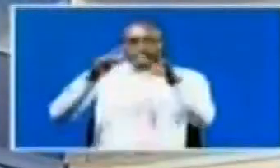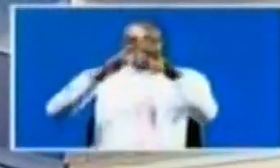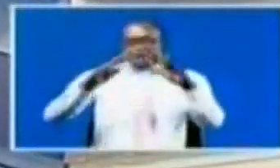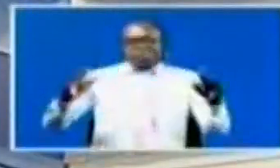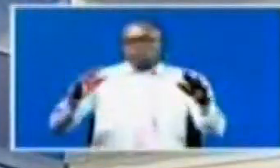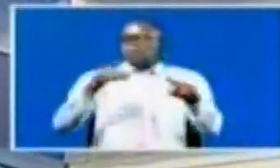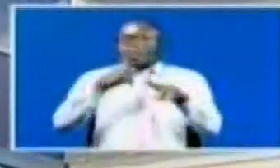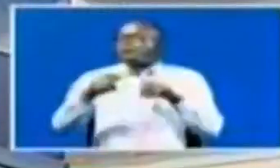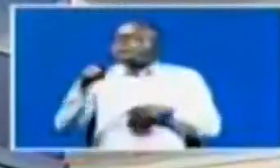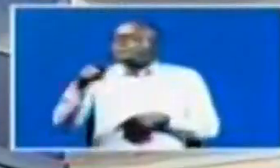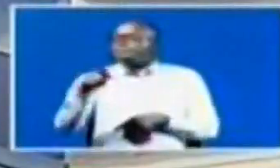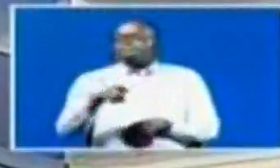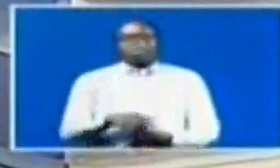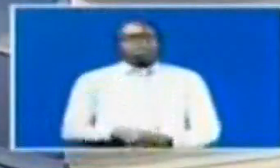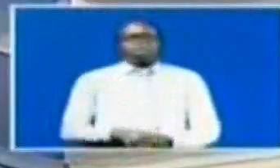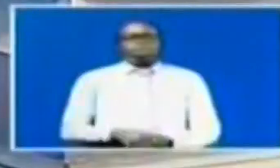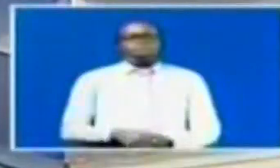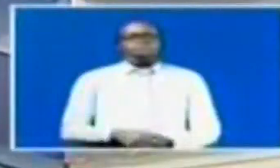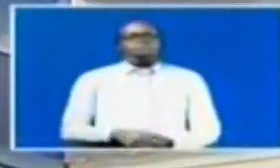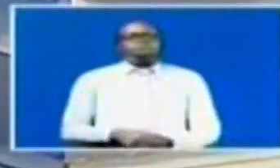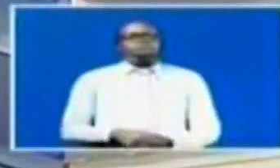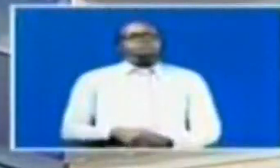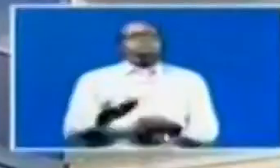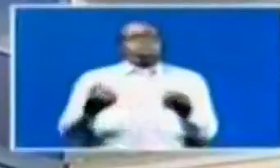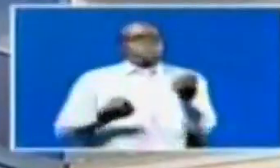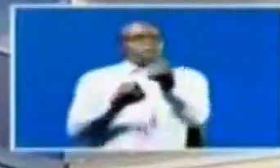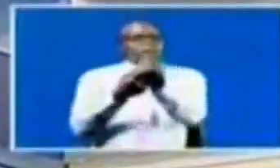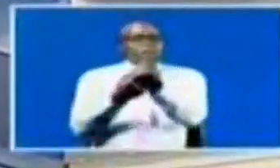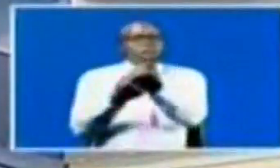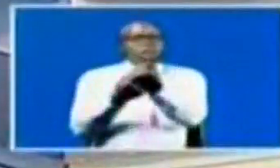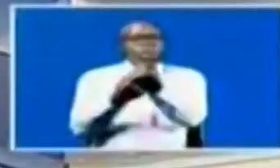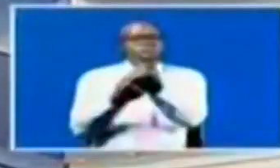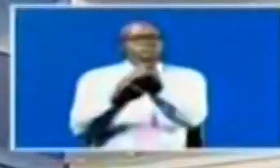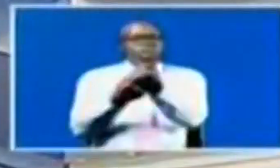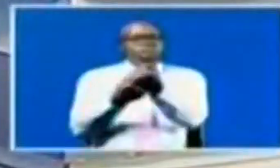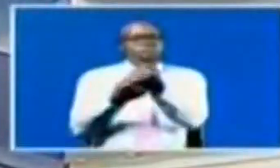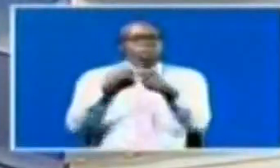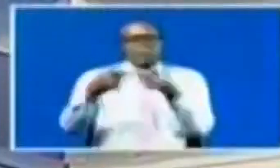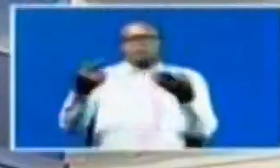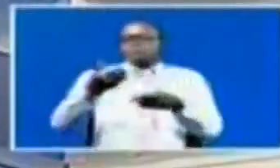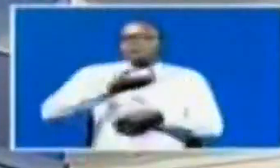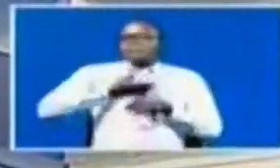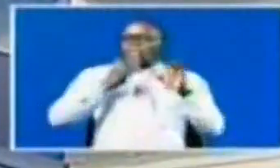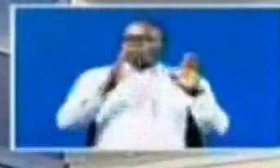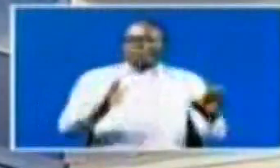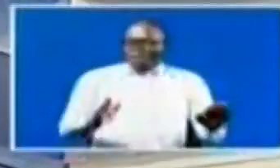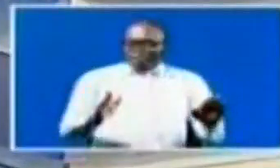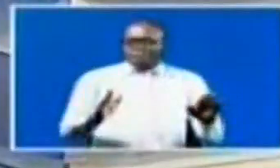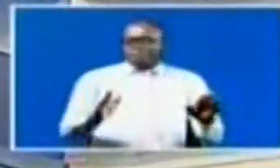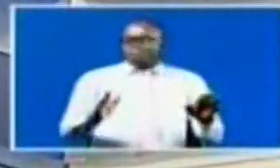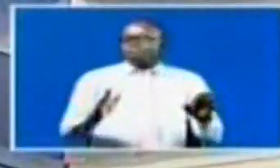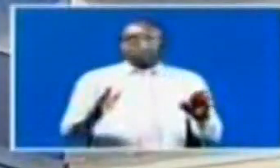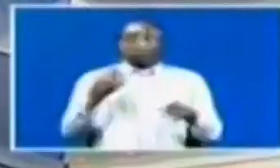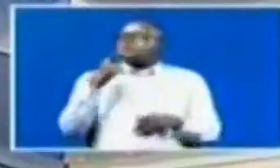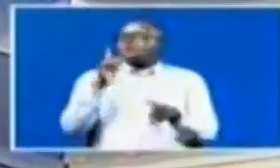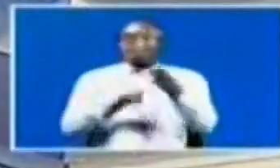hilo, japo shirika ama ushirika wa wenyeji unashabikia ubomozi huo. Wawakilishi wa ujenzi na mmiliki Praful Kumar